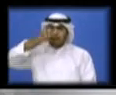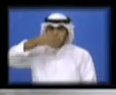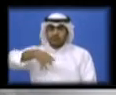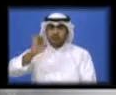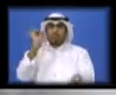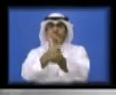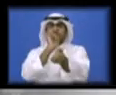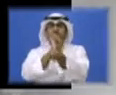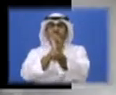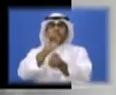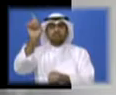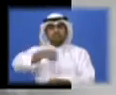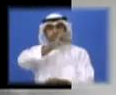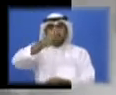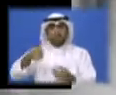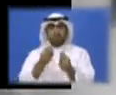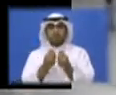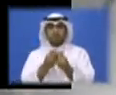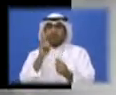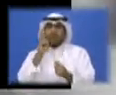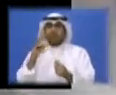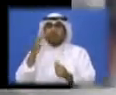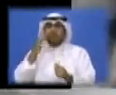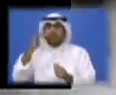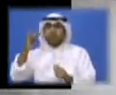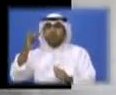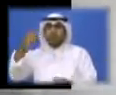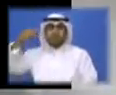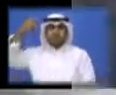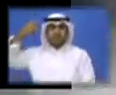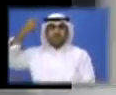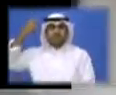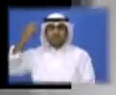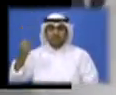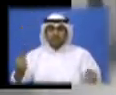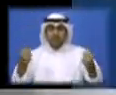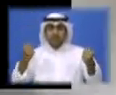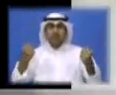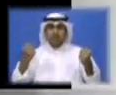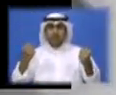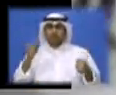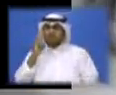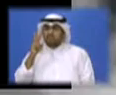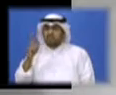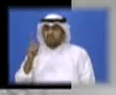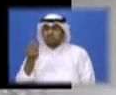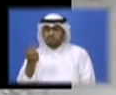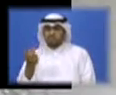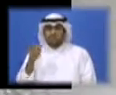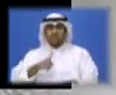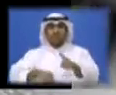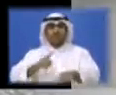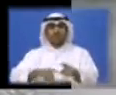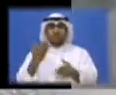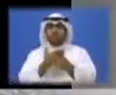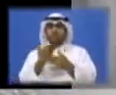السجون، معارك دموية بين أوساط الشباب والمراهقين على أتفه الأسباب. إذن لماذا هي